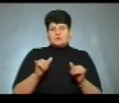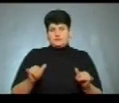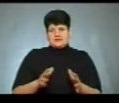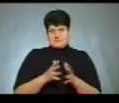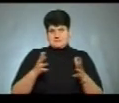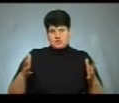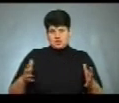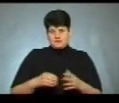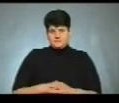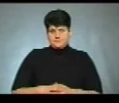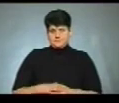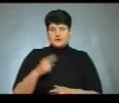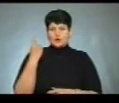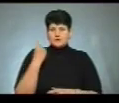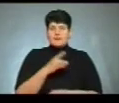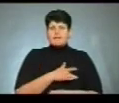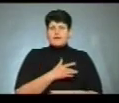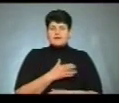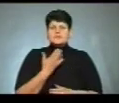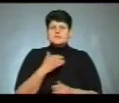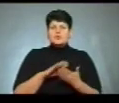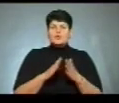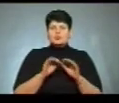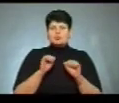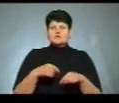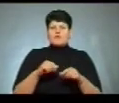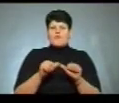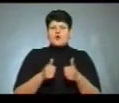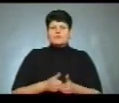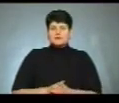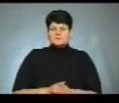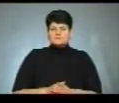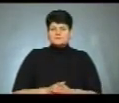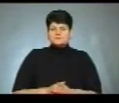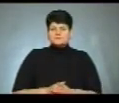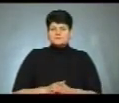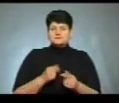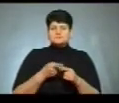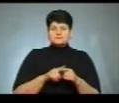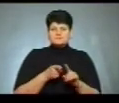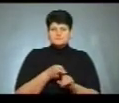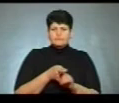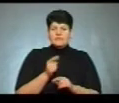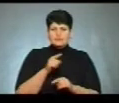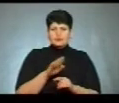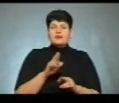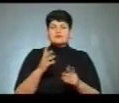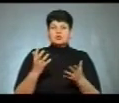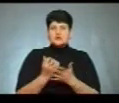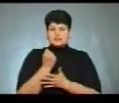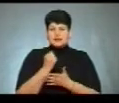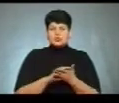Одна няня скільки угод може оформити? Це залежить від того, як вона досягне домовленості